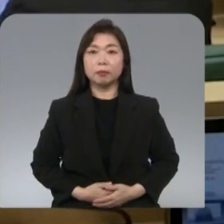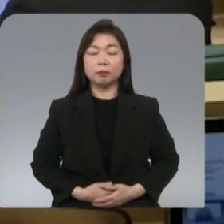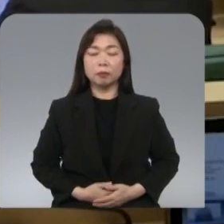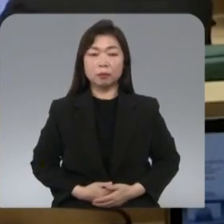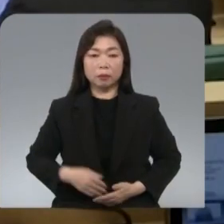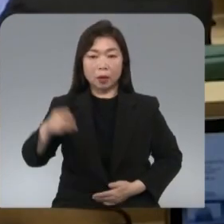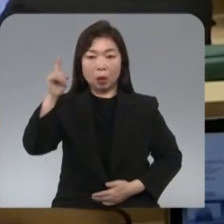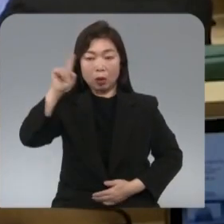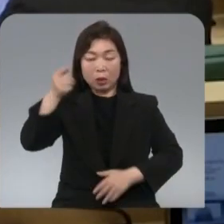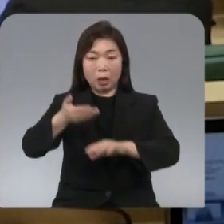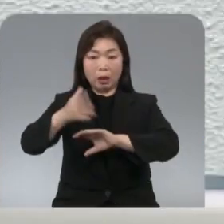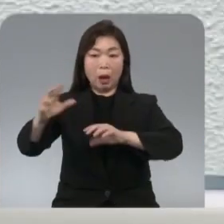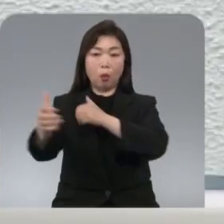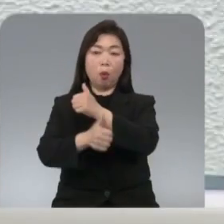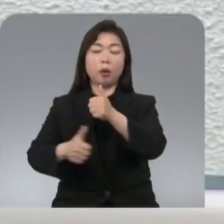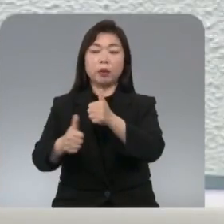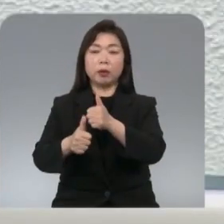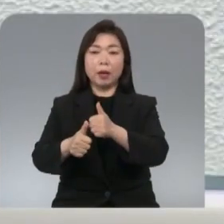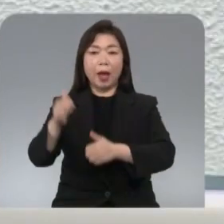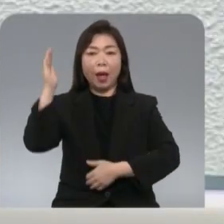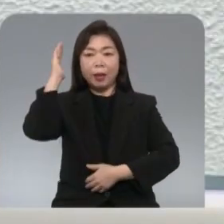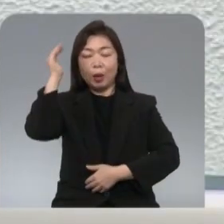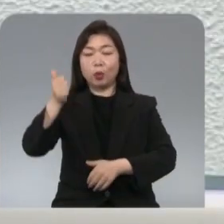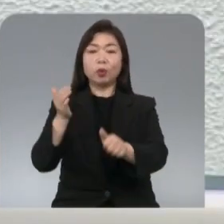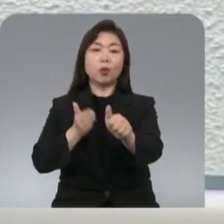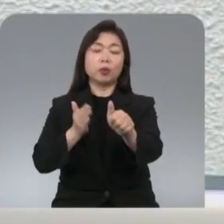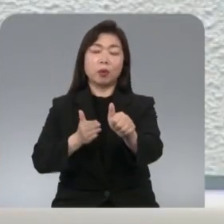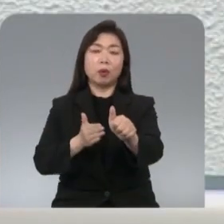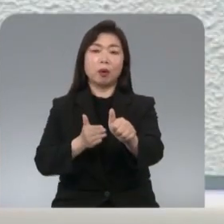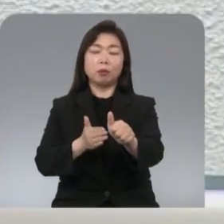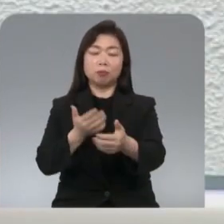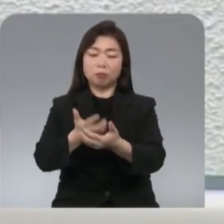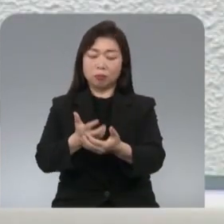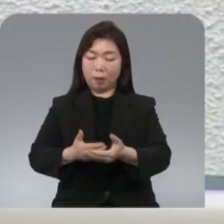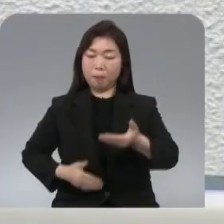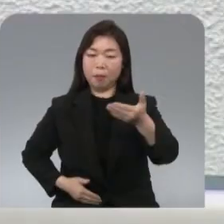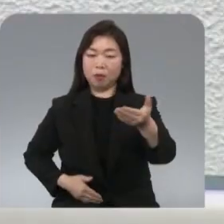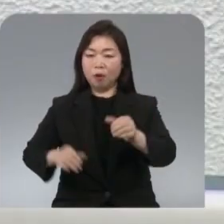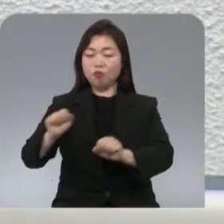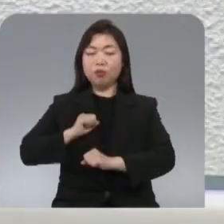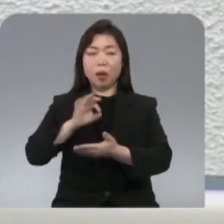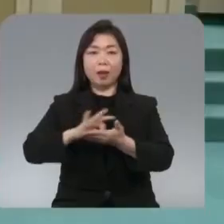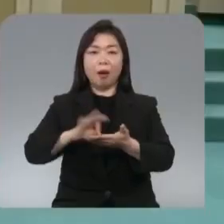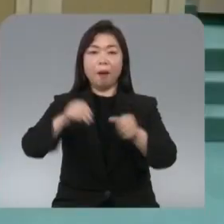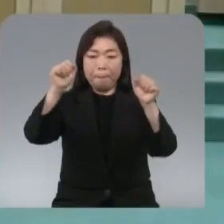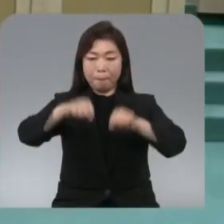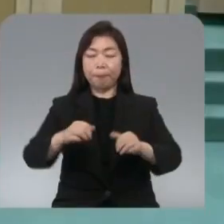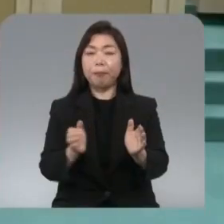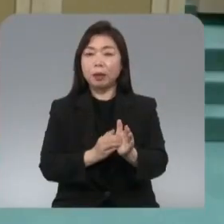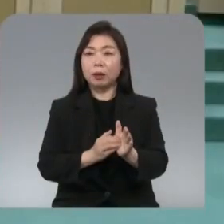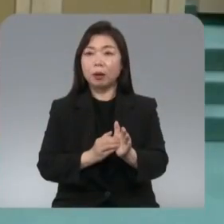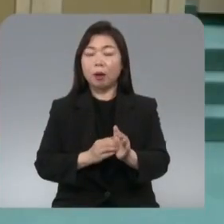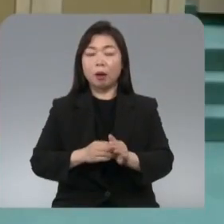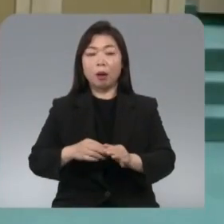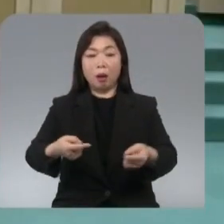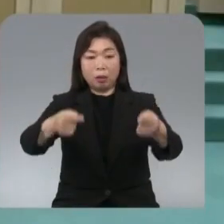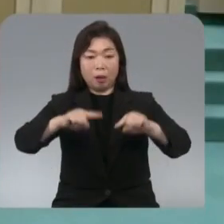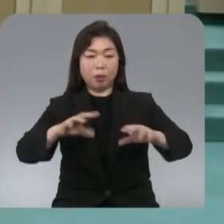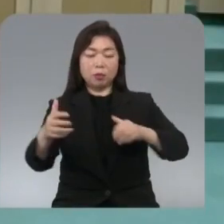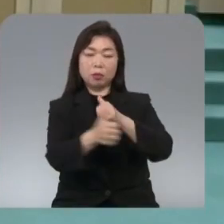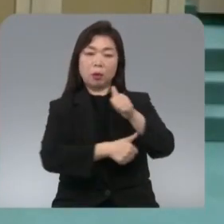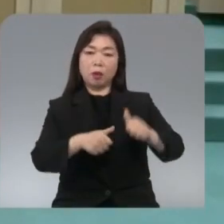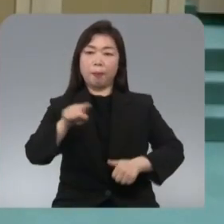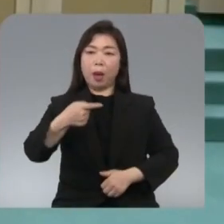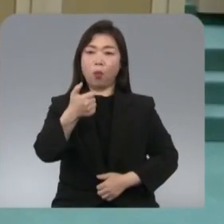러시아 상원이 푸틴 대통령이 요청한 러시아 영토 밖의 군대 사용을 어제 승인했습니다. 참석 의원